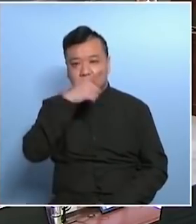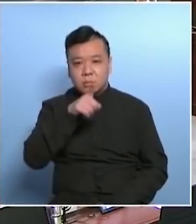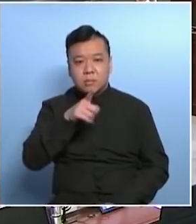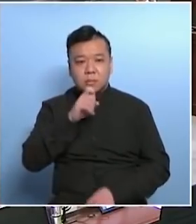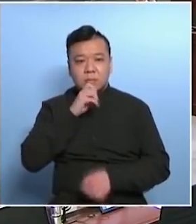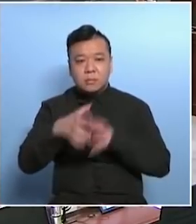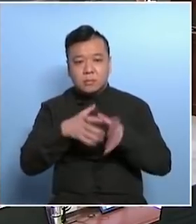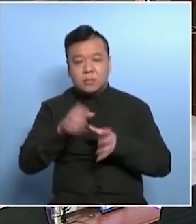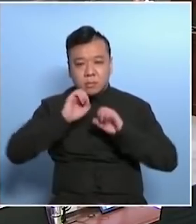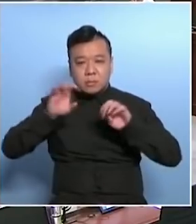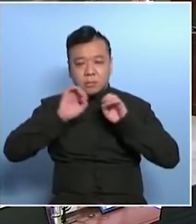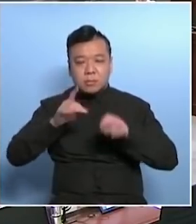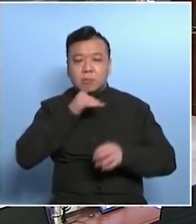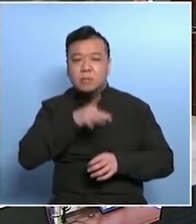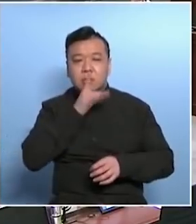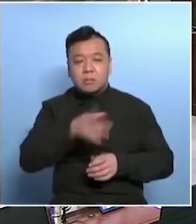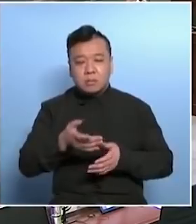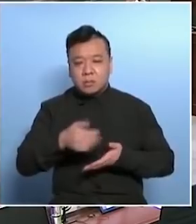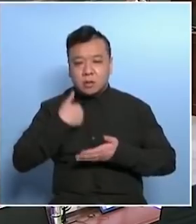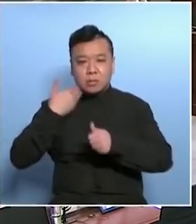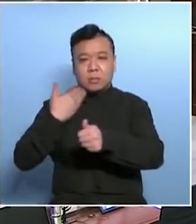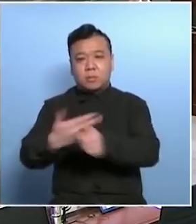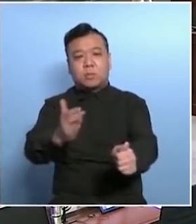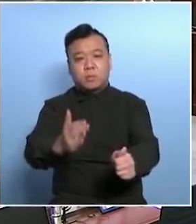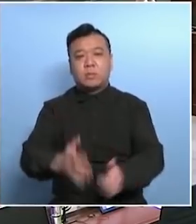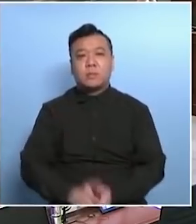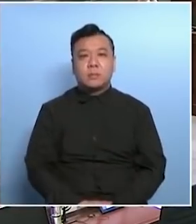在會上串話，我會請你們出去。